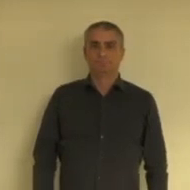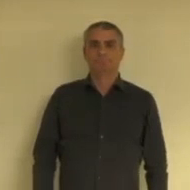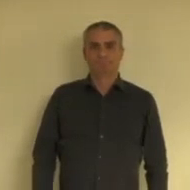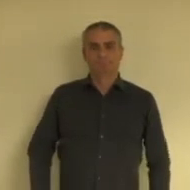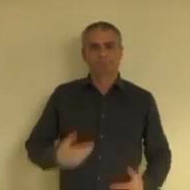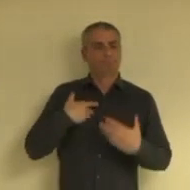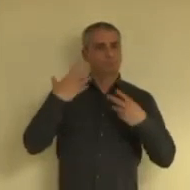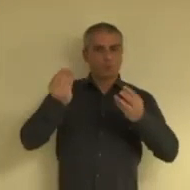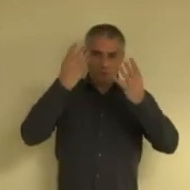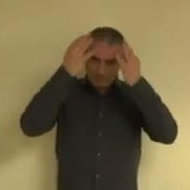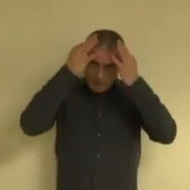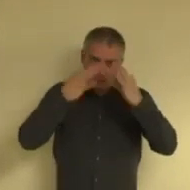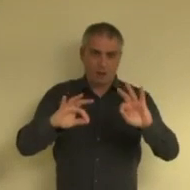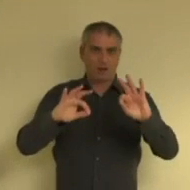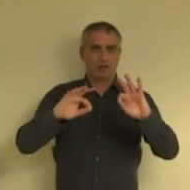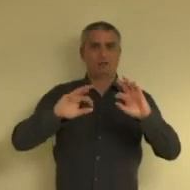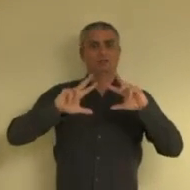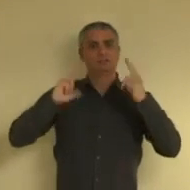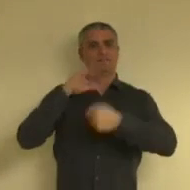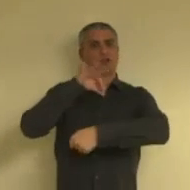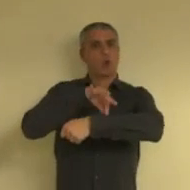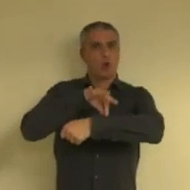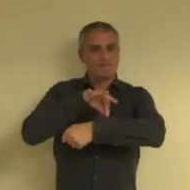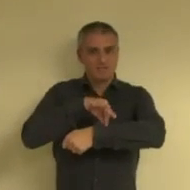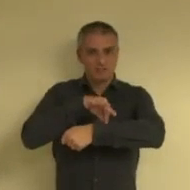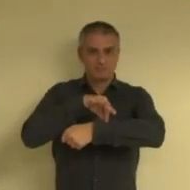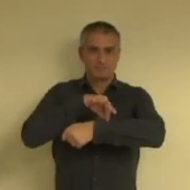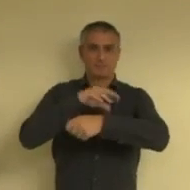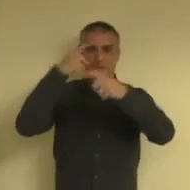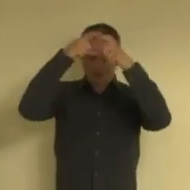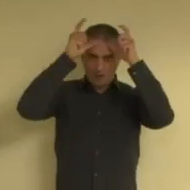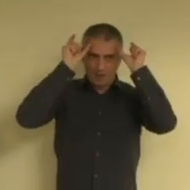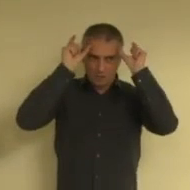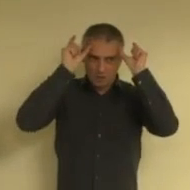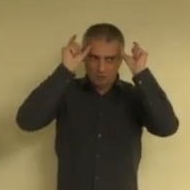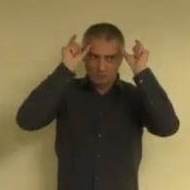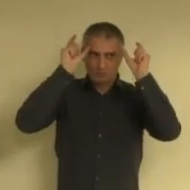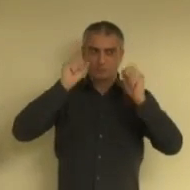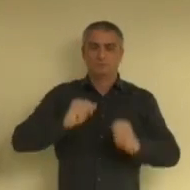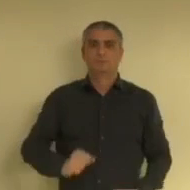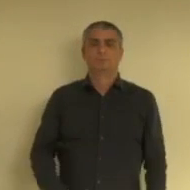יש לי מלא הערכה לצוות הרופאים, אחיות,